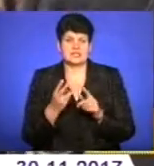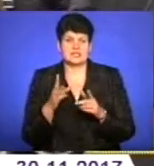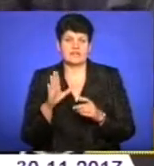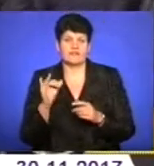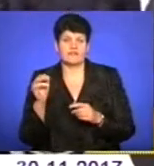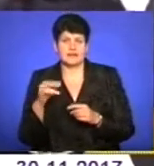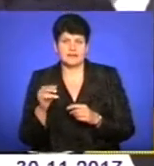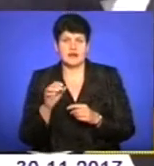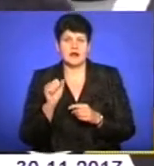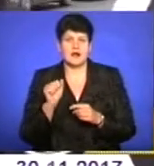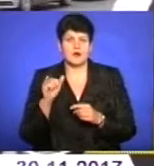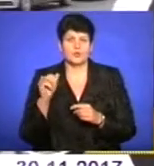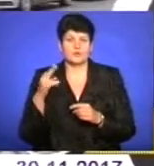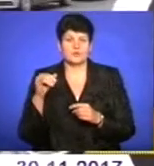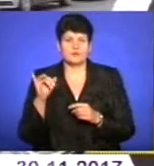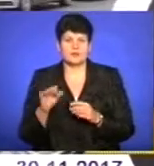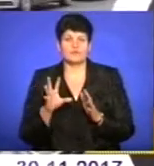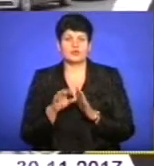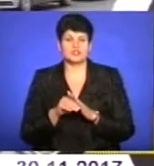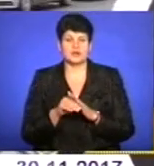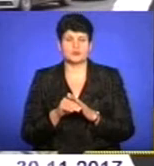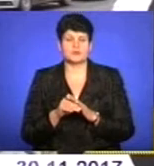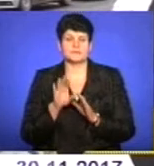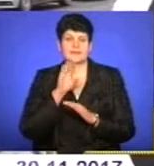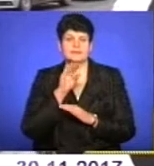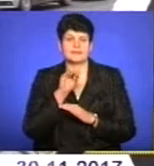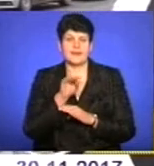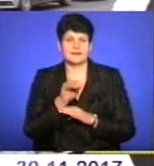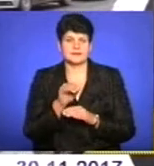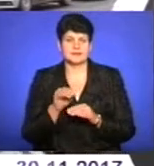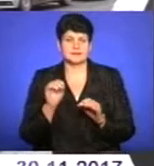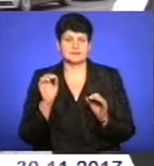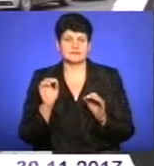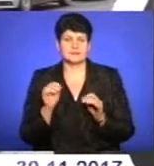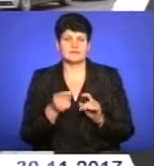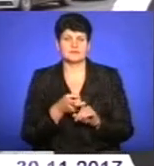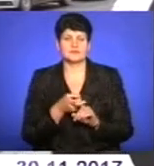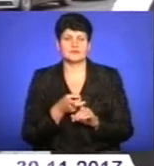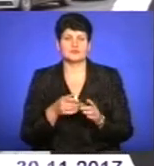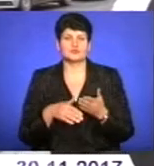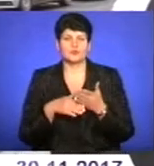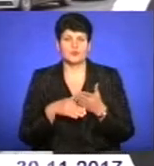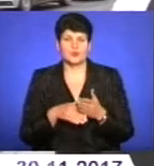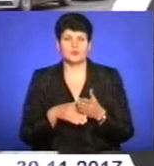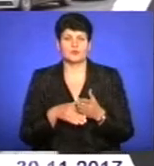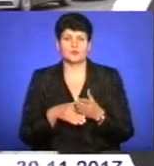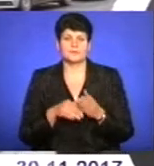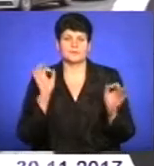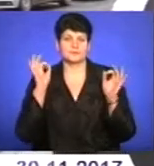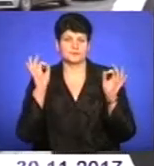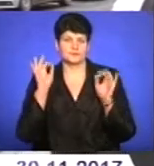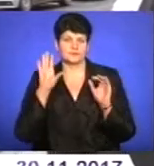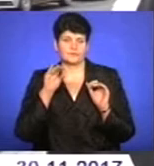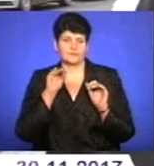аудиторії включають текст за допомогою звуковідтворюючого пристрою, і цей